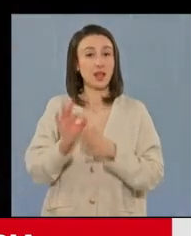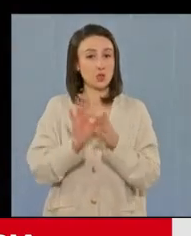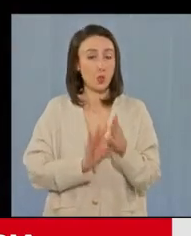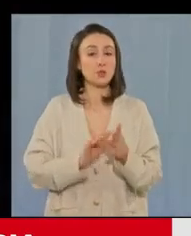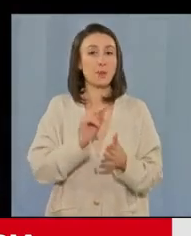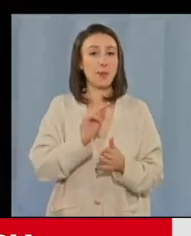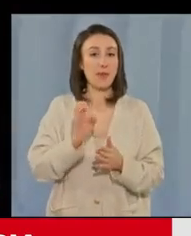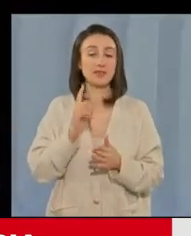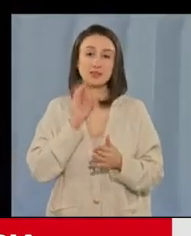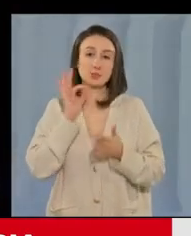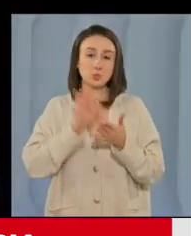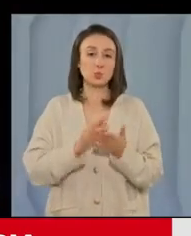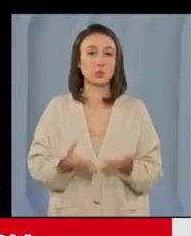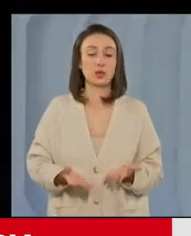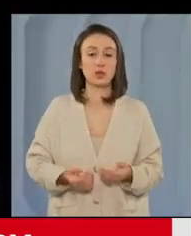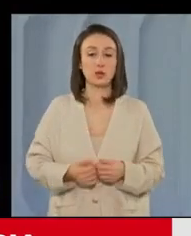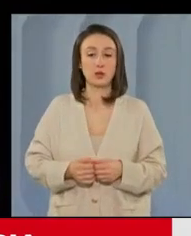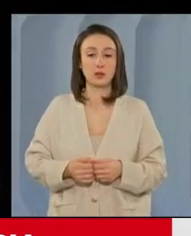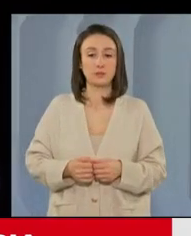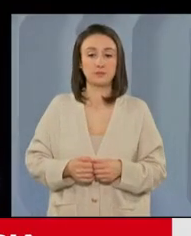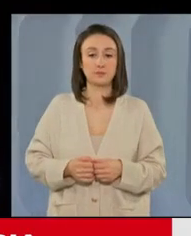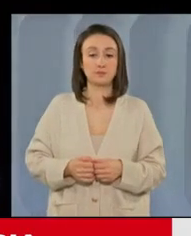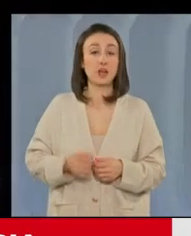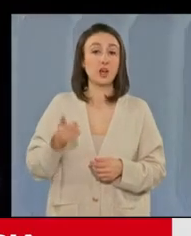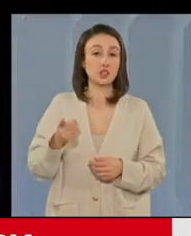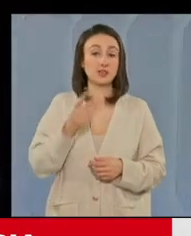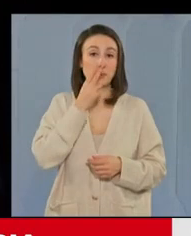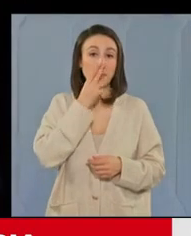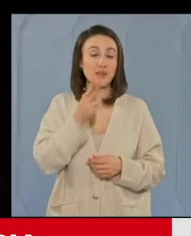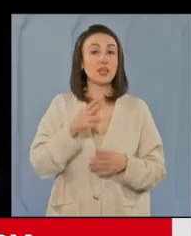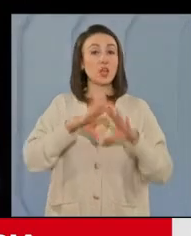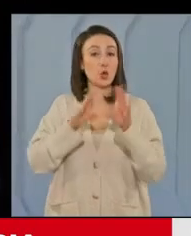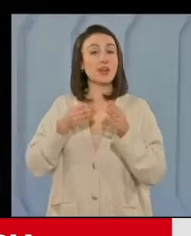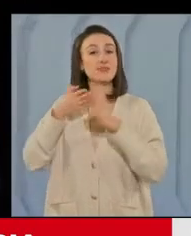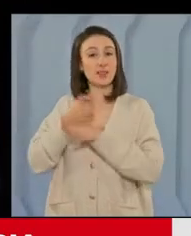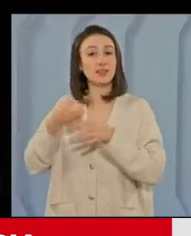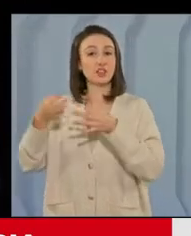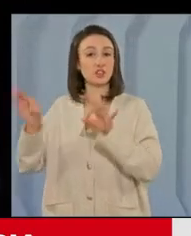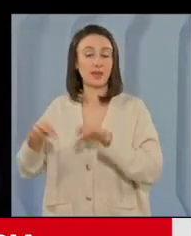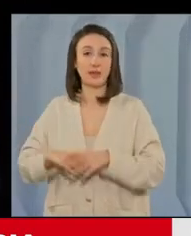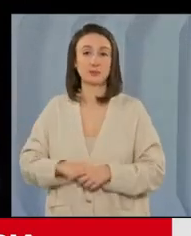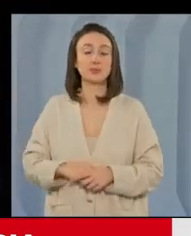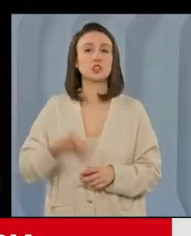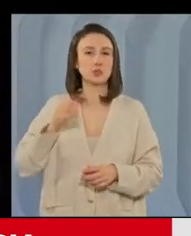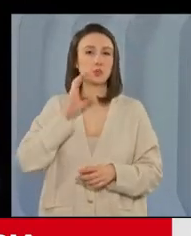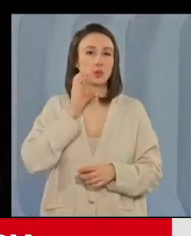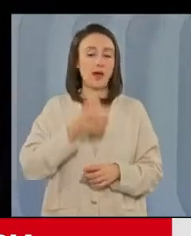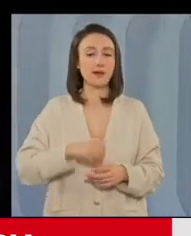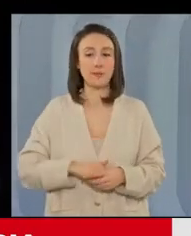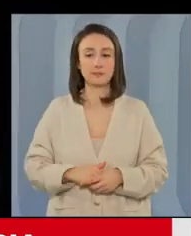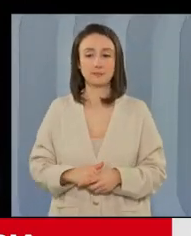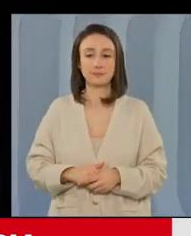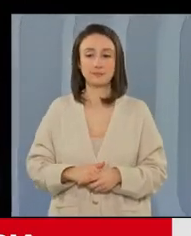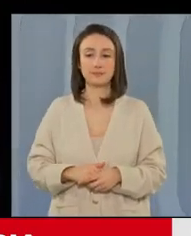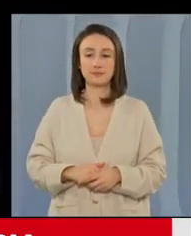fie precizată această prevedere că România și Bulgaria trebuie să acceptate imediat